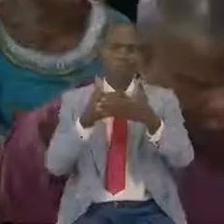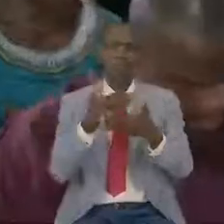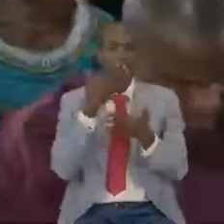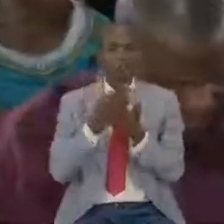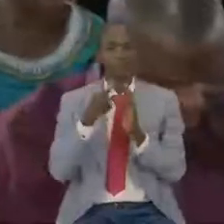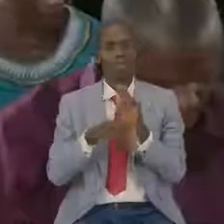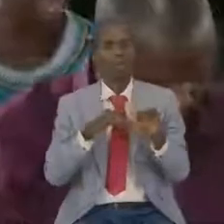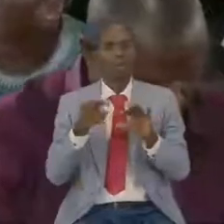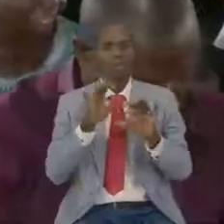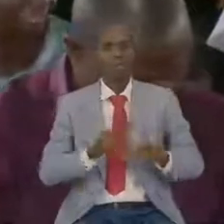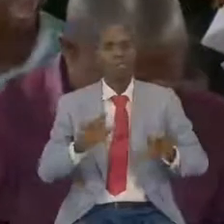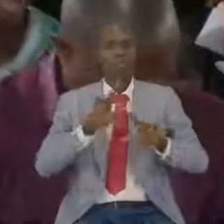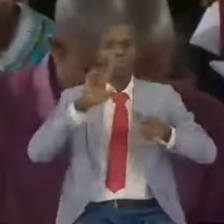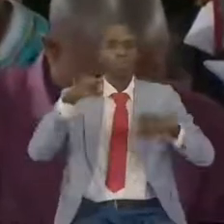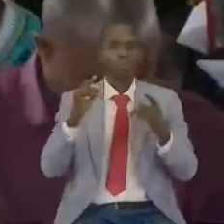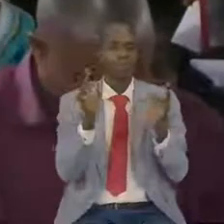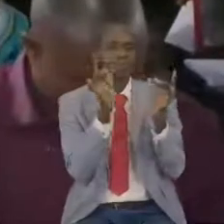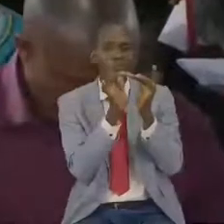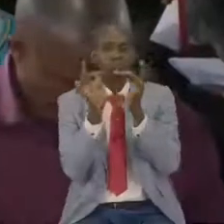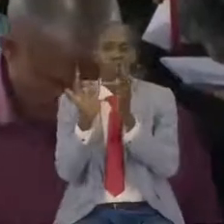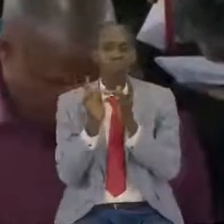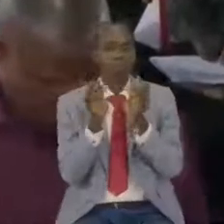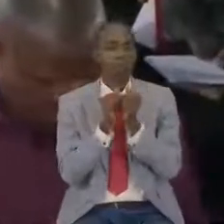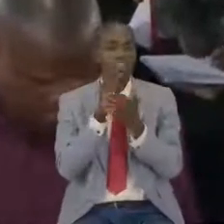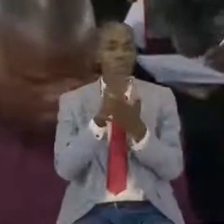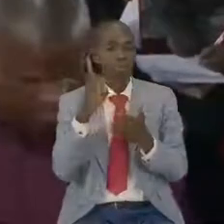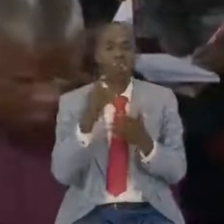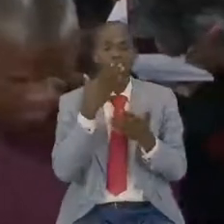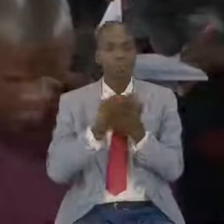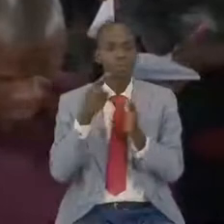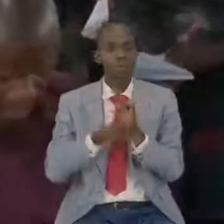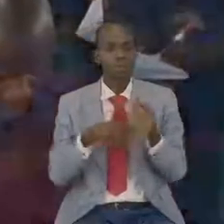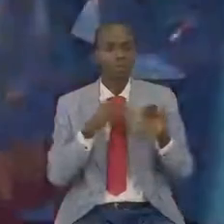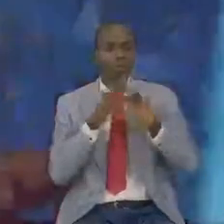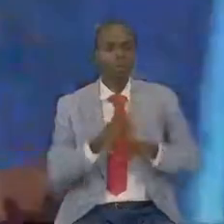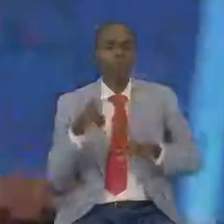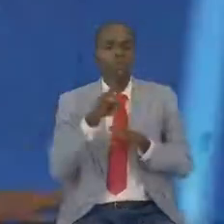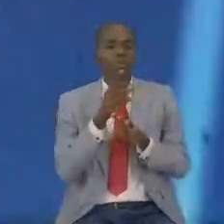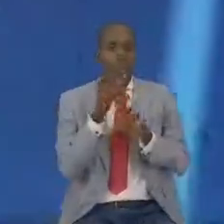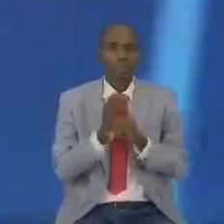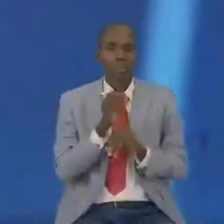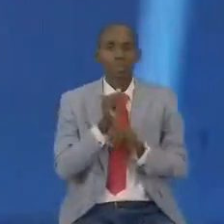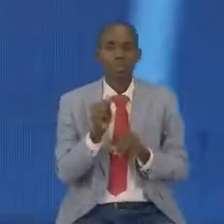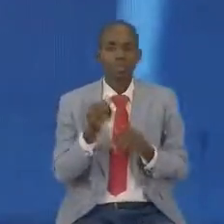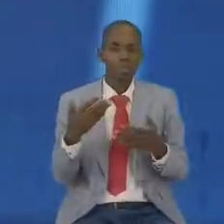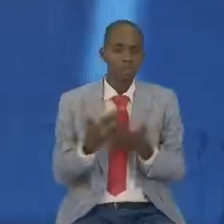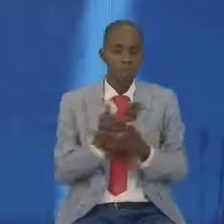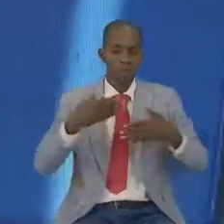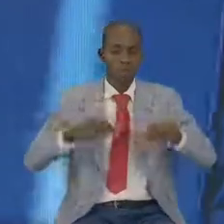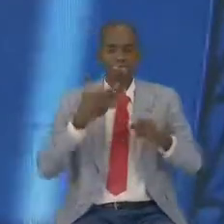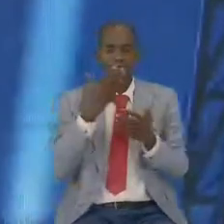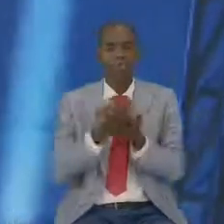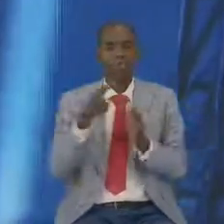grâce. Tu es en contact avec quelqu'un, bonté et grâce. Tu vas dans un nouveau marché, bonté et